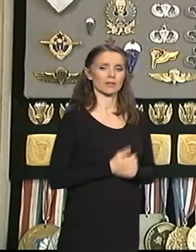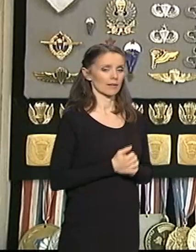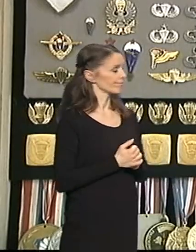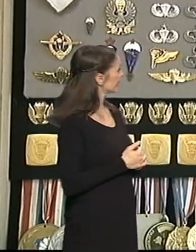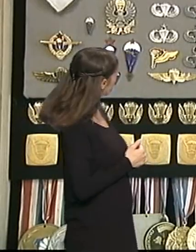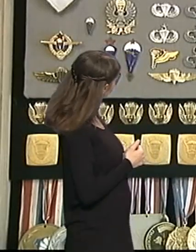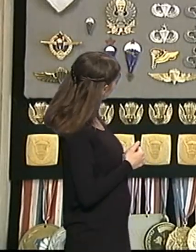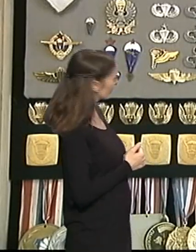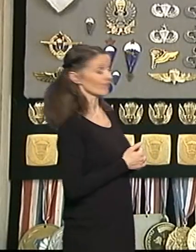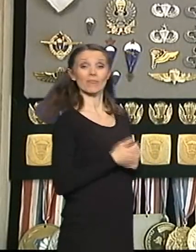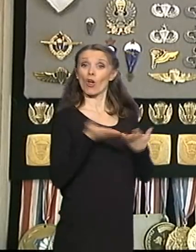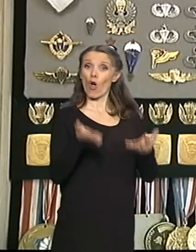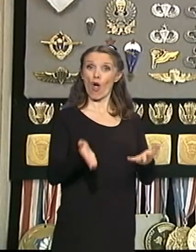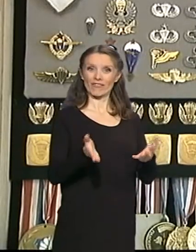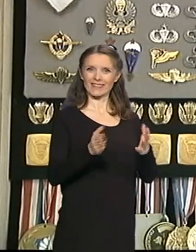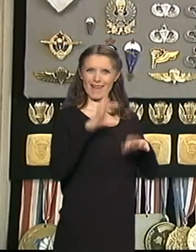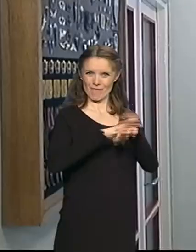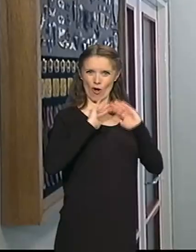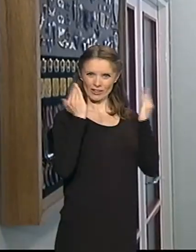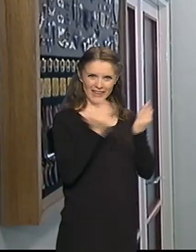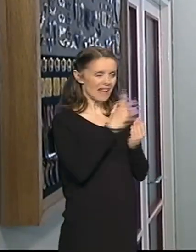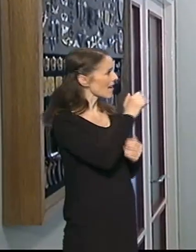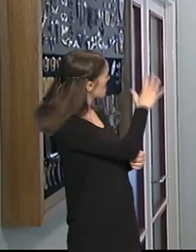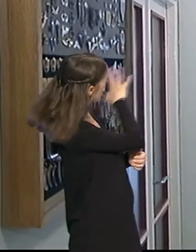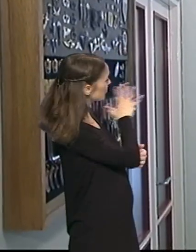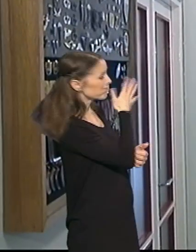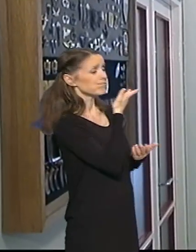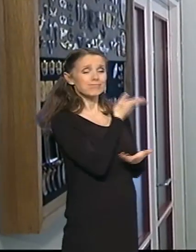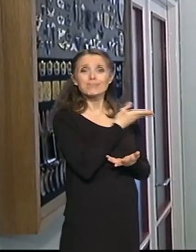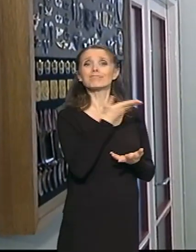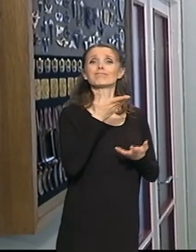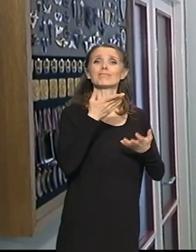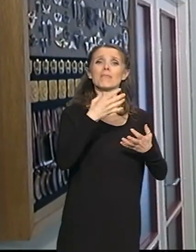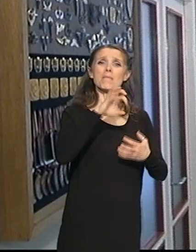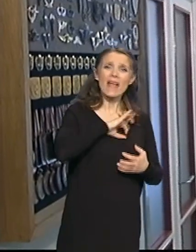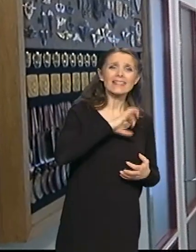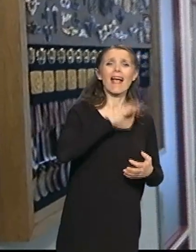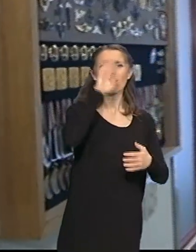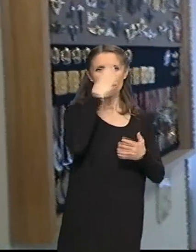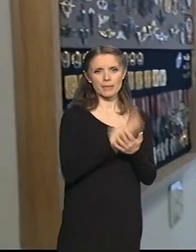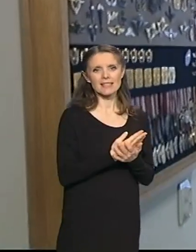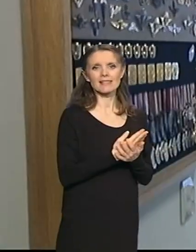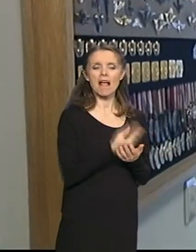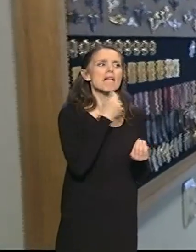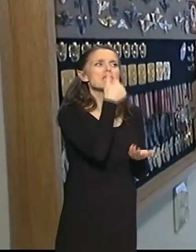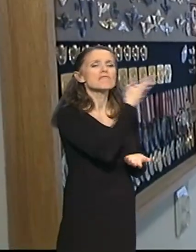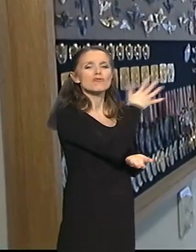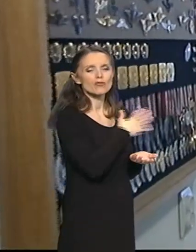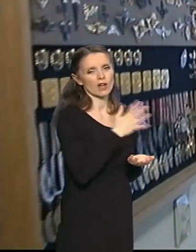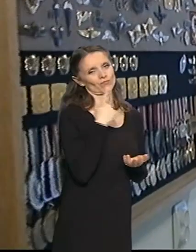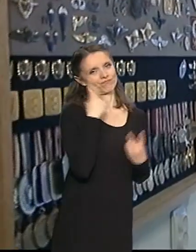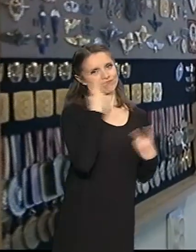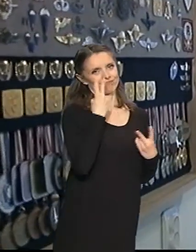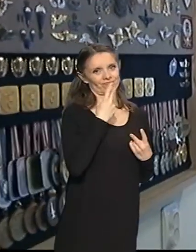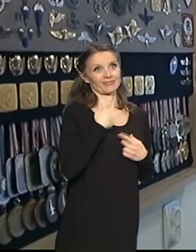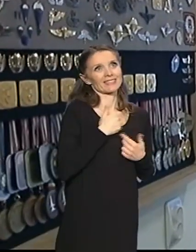i brojne medalje, priznanja, pa da mi kažete nešto o njima. Znači, ja sam kao i svako ko je sportista,